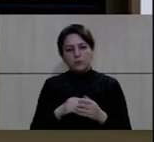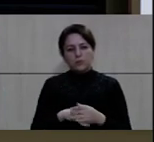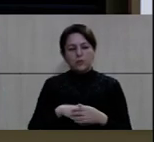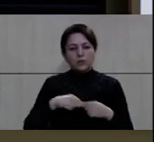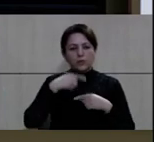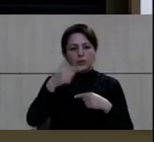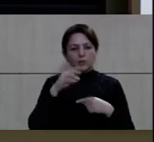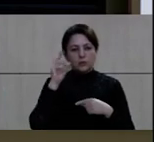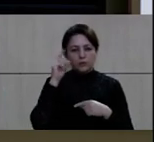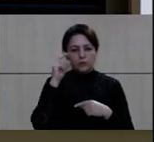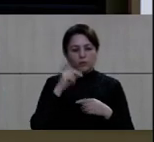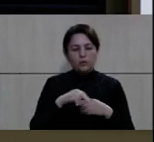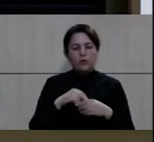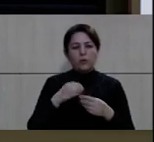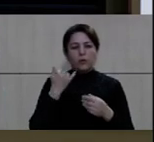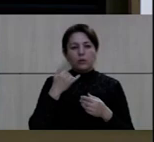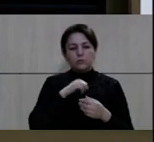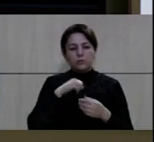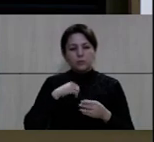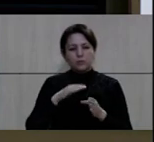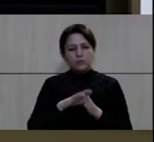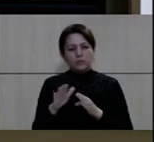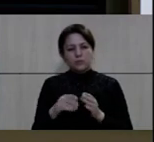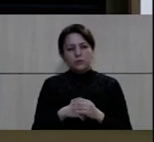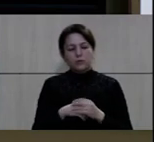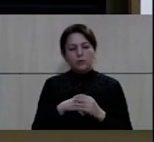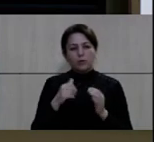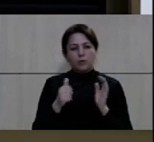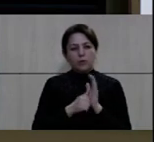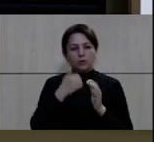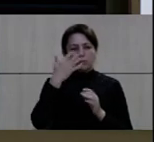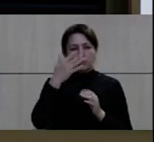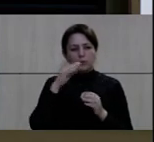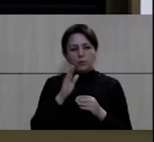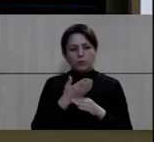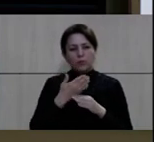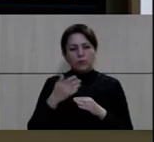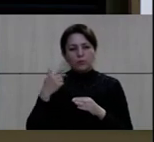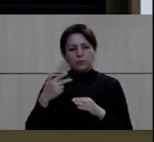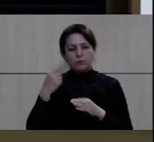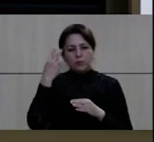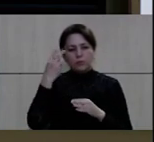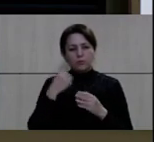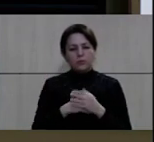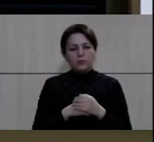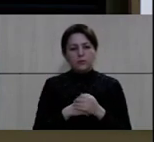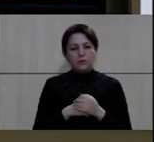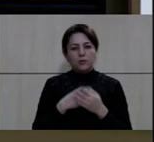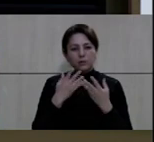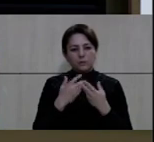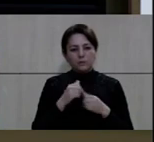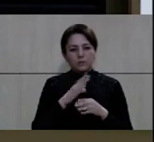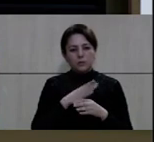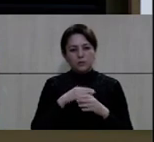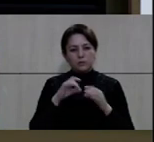Keyingi son. Endi mustaqil bajaring. 6 dan 5 bo'lib 3 dan 2.